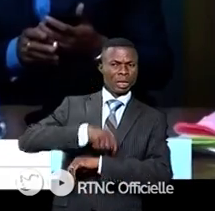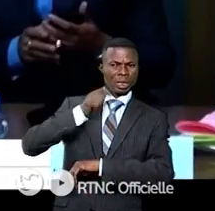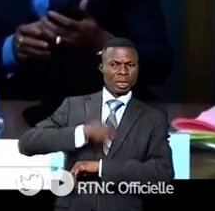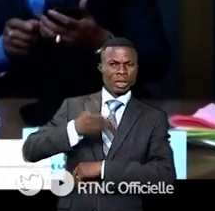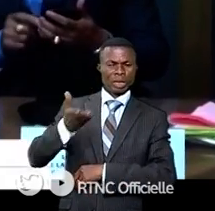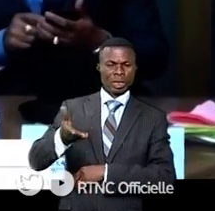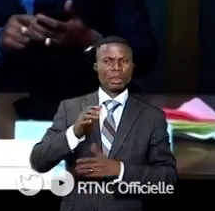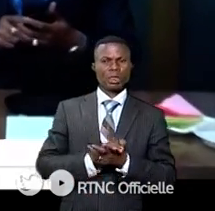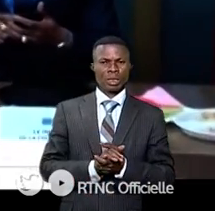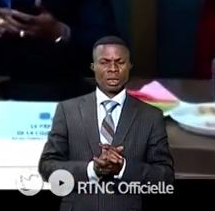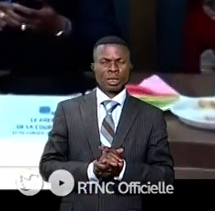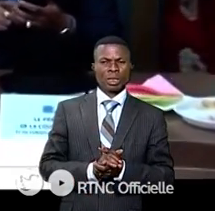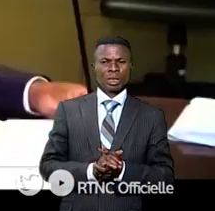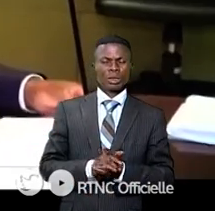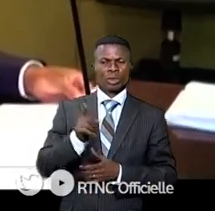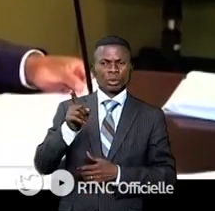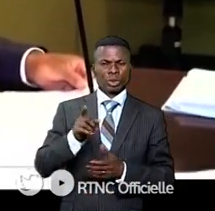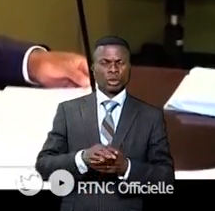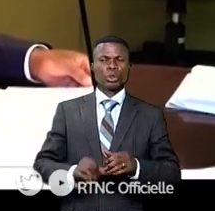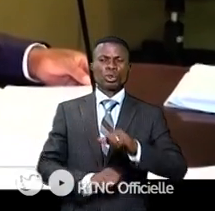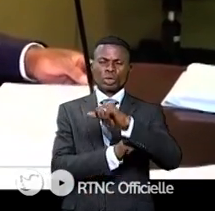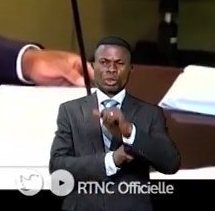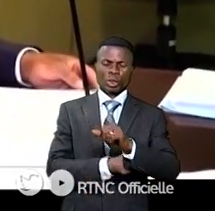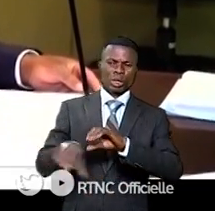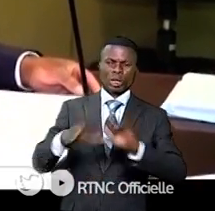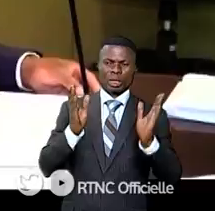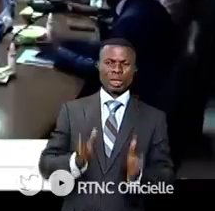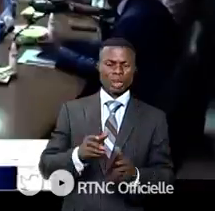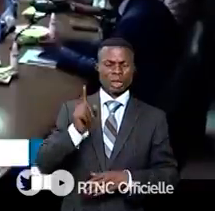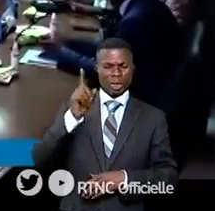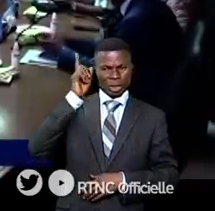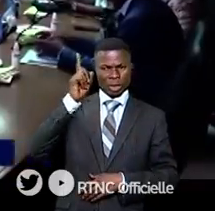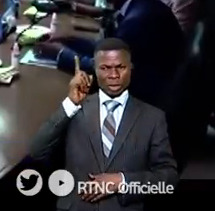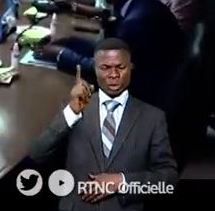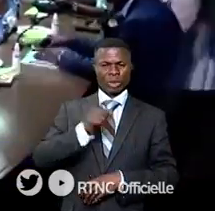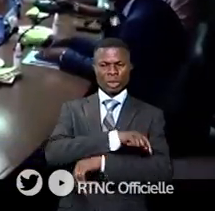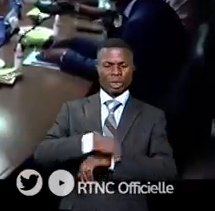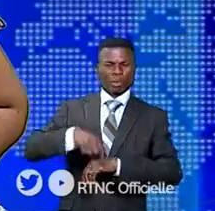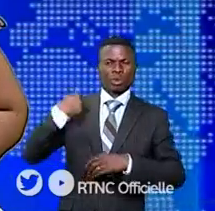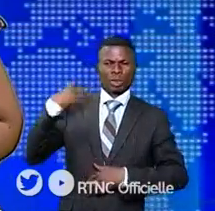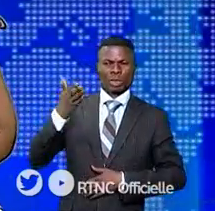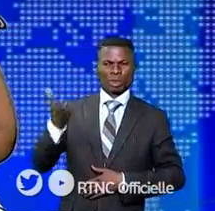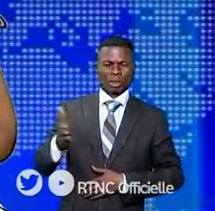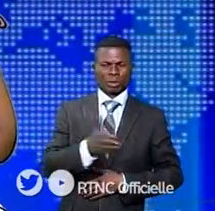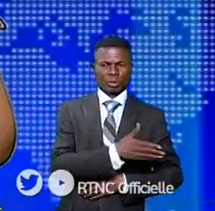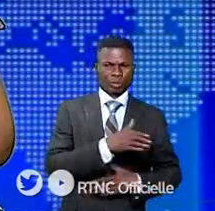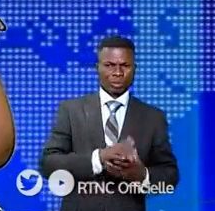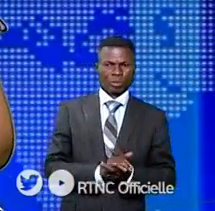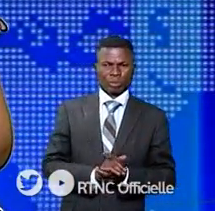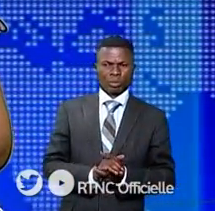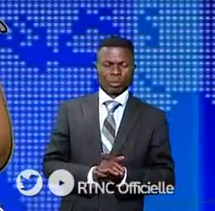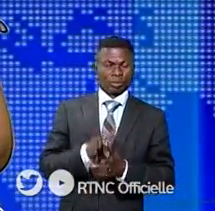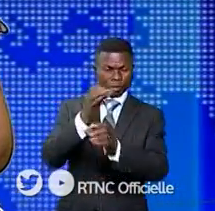Bernard Takaichi Gumbi qui a accompagné ces acteurs de premier plan de l'appareil judiciaire. Ils viennent